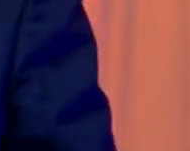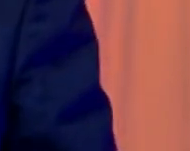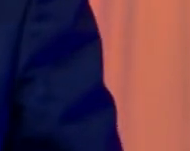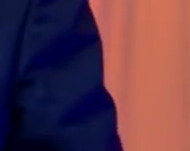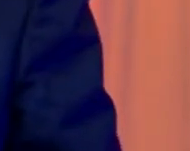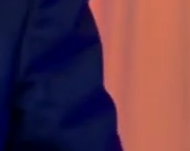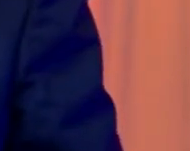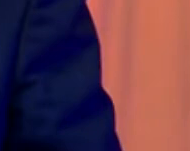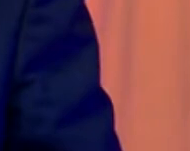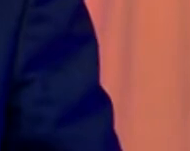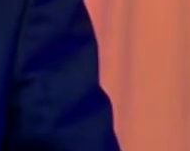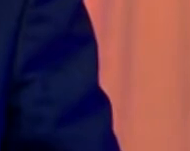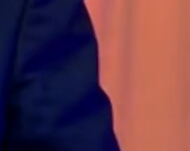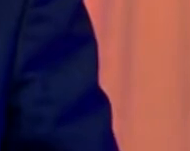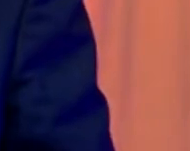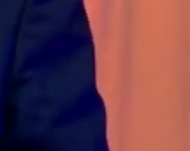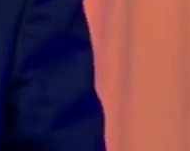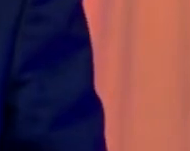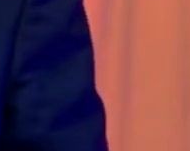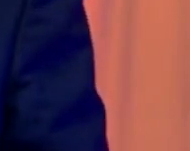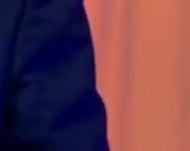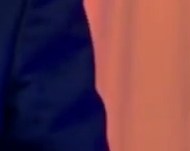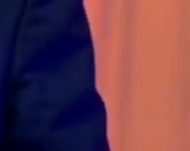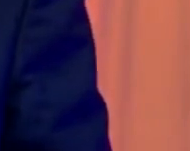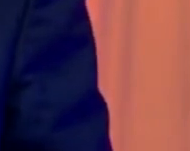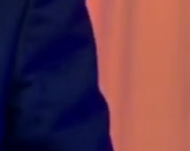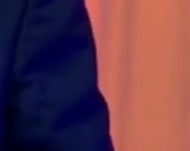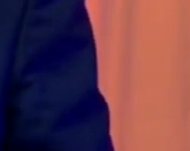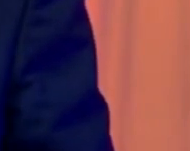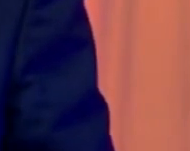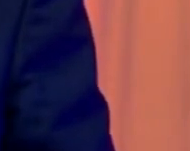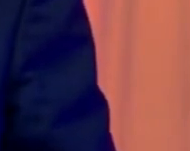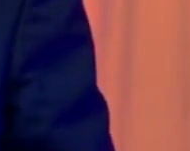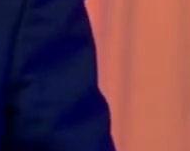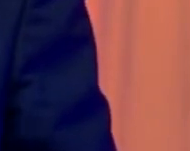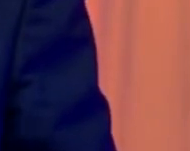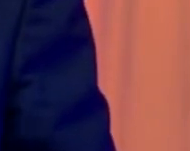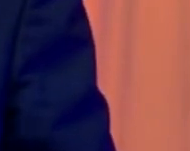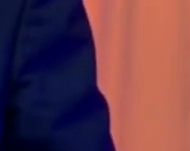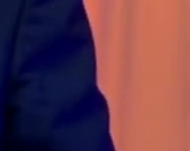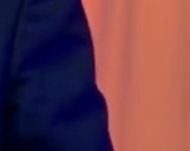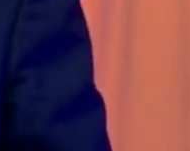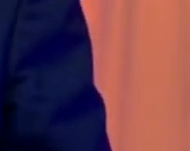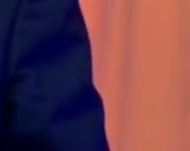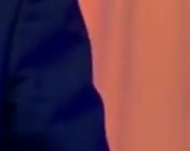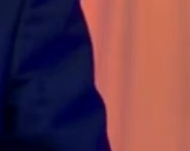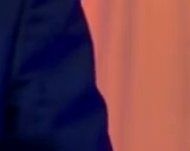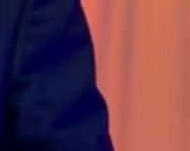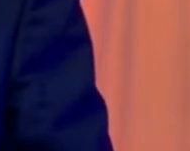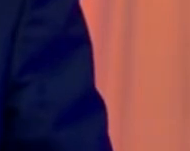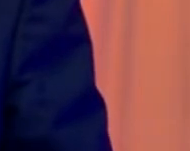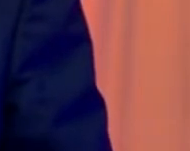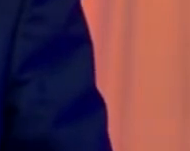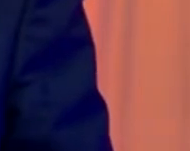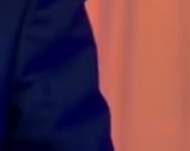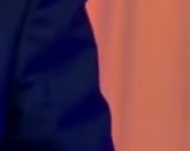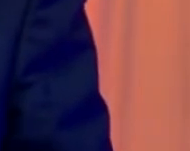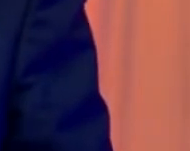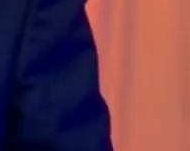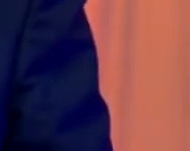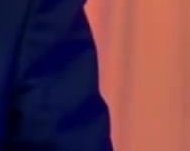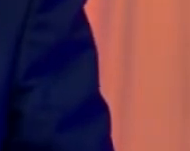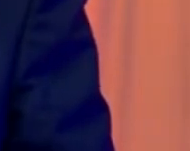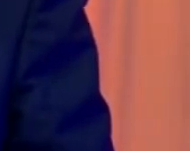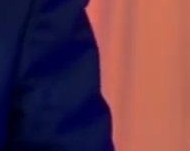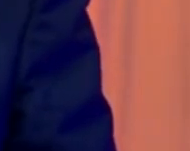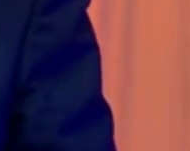hivi: amwaminiaye mwana yuna uzima wa milele, na asiyemwamini hawataona uzima, bali